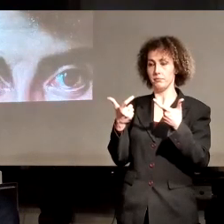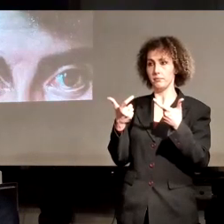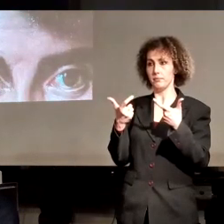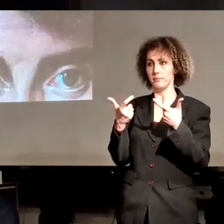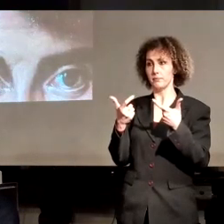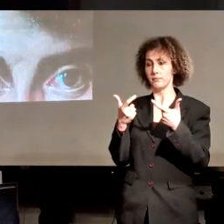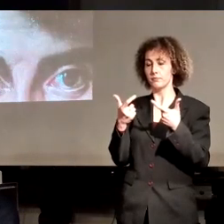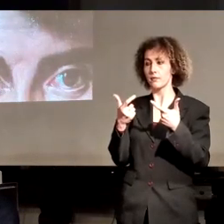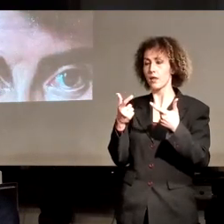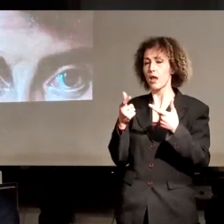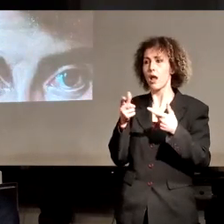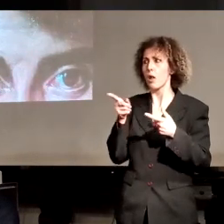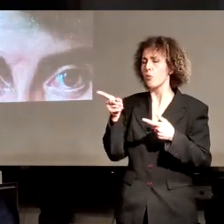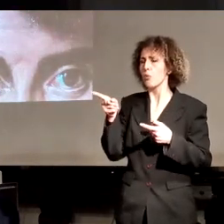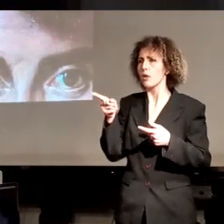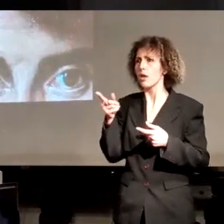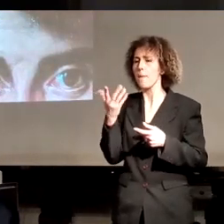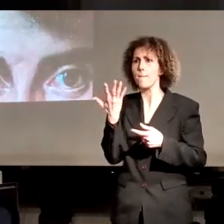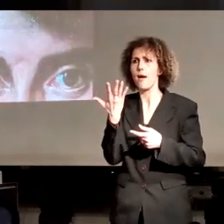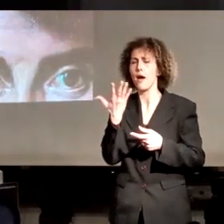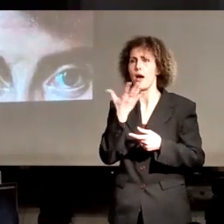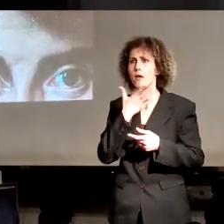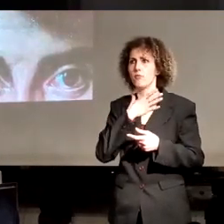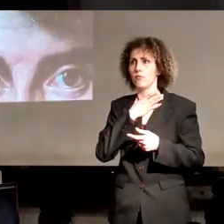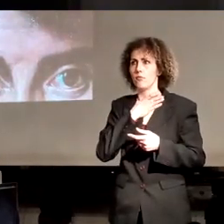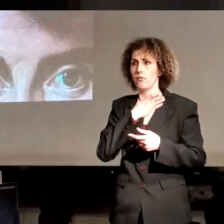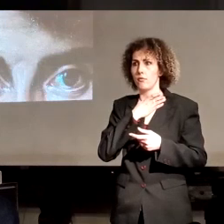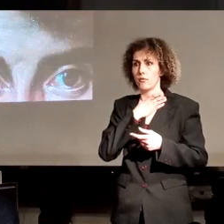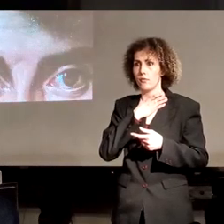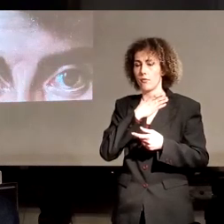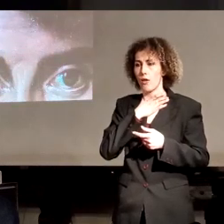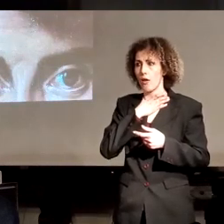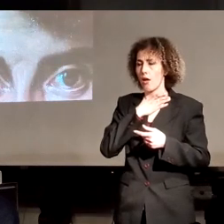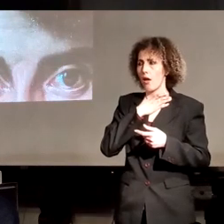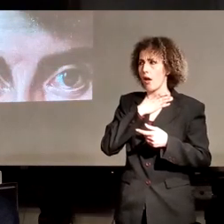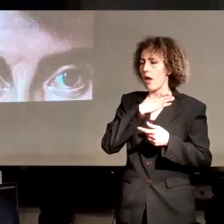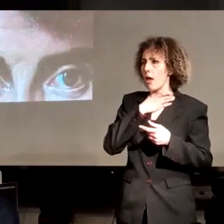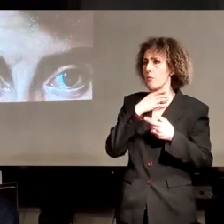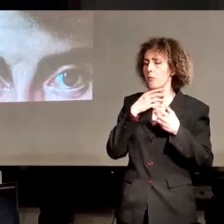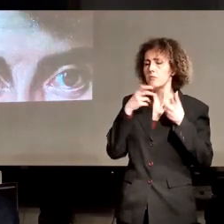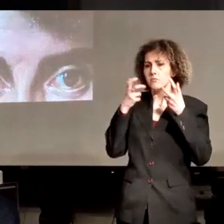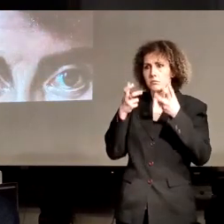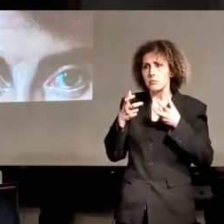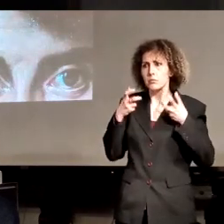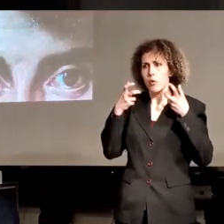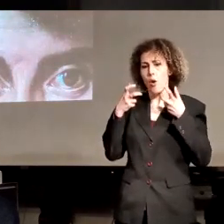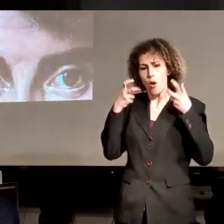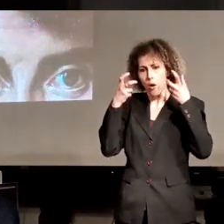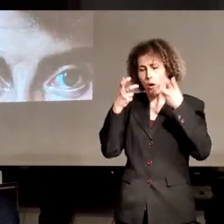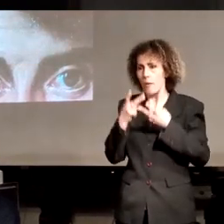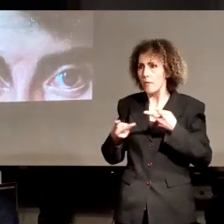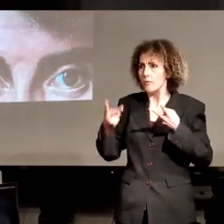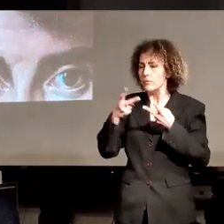si portò una mano alla gola e nonostante gli sforzi per mantenere il controllo